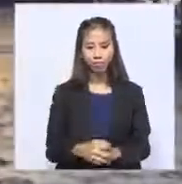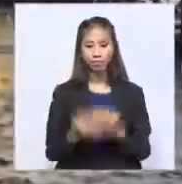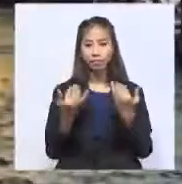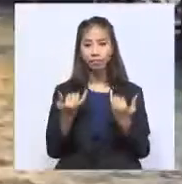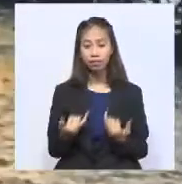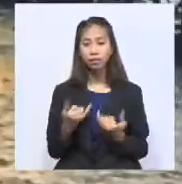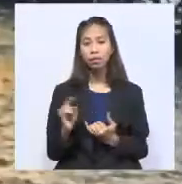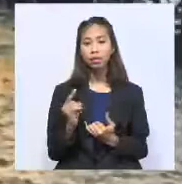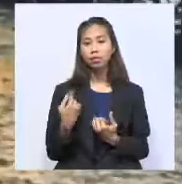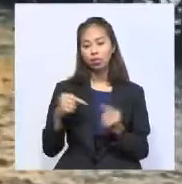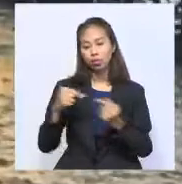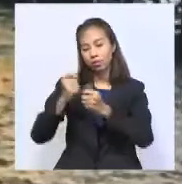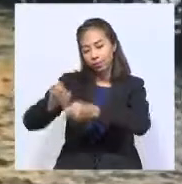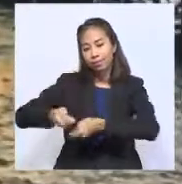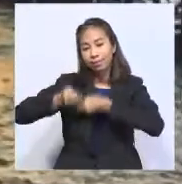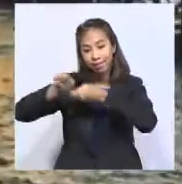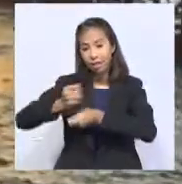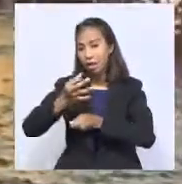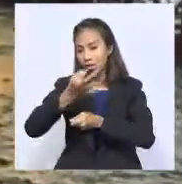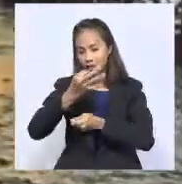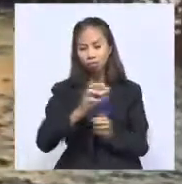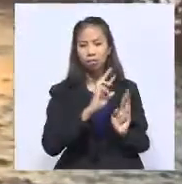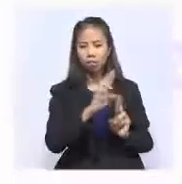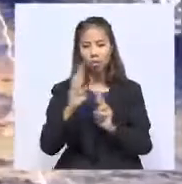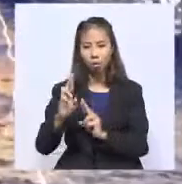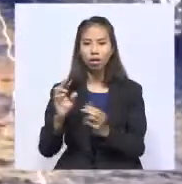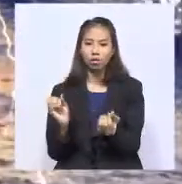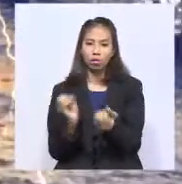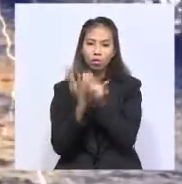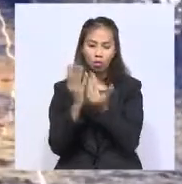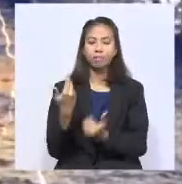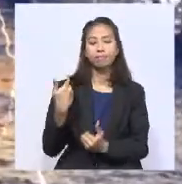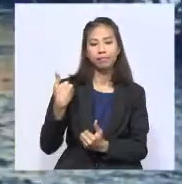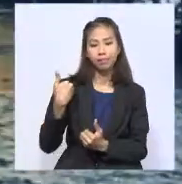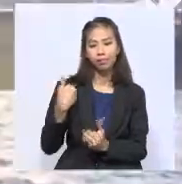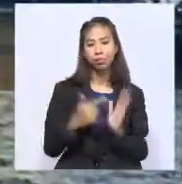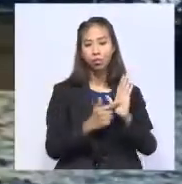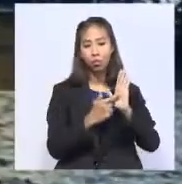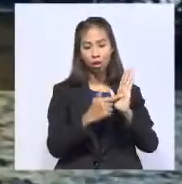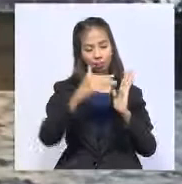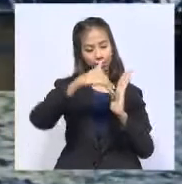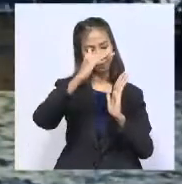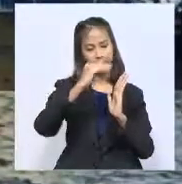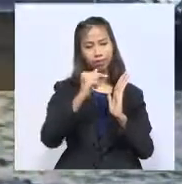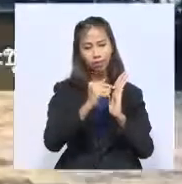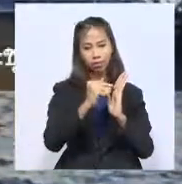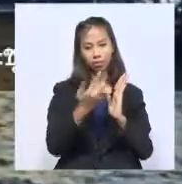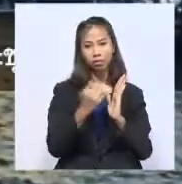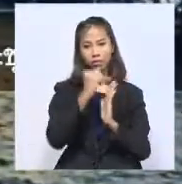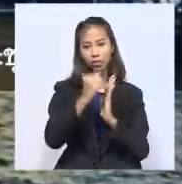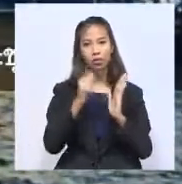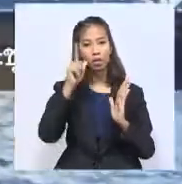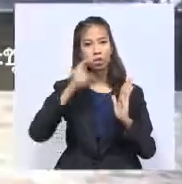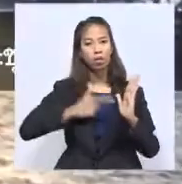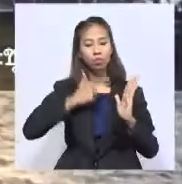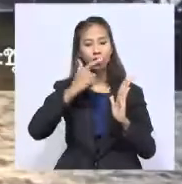ครับก็ควรที่จะเตรียมการป้องกันและระวังความเสียหายที่อาจจะเกิดผลกระทบด้วยนะครับอย่างเช่นพื้นที่ภาคเหนือนะครับได้แก่ที่จังหวัด